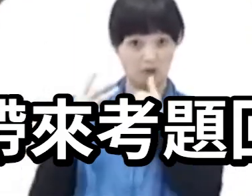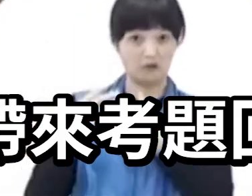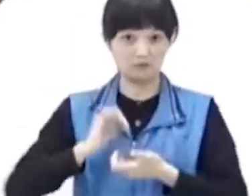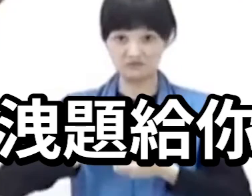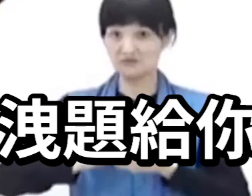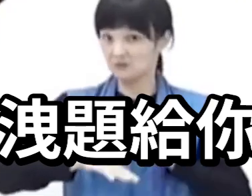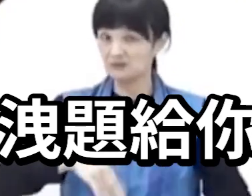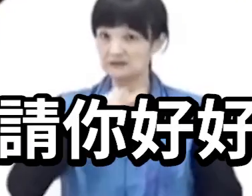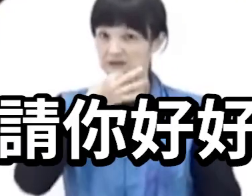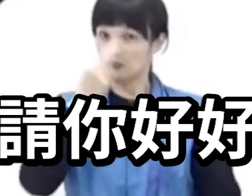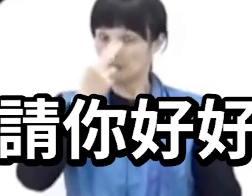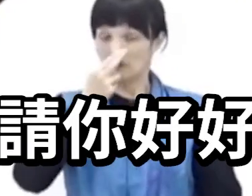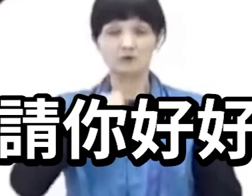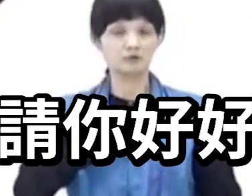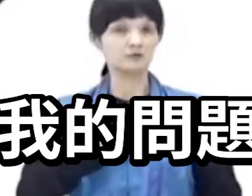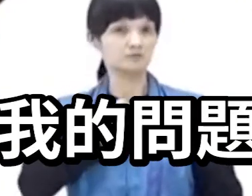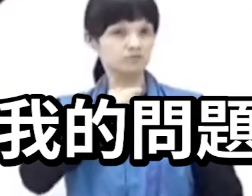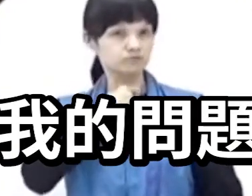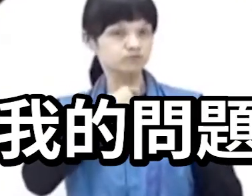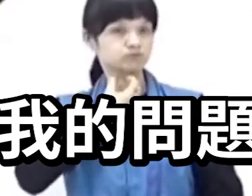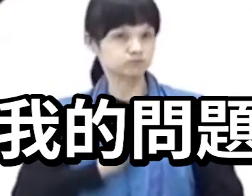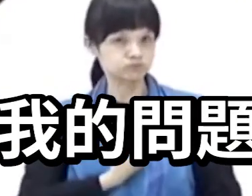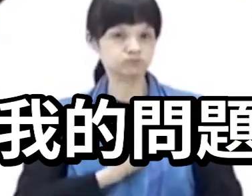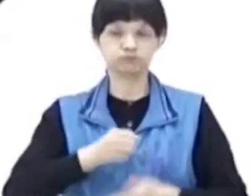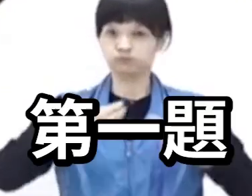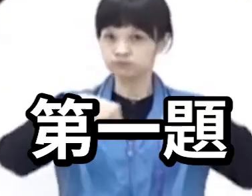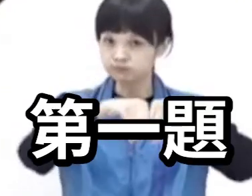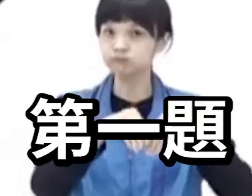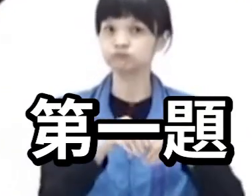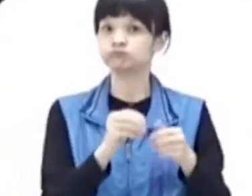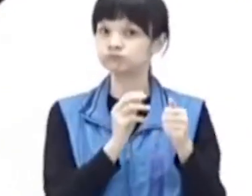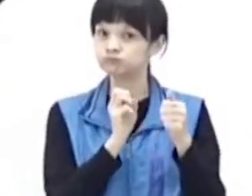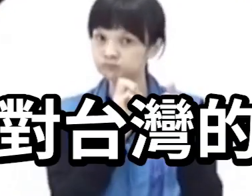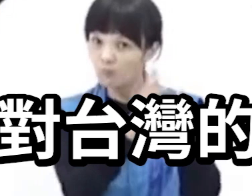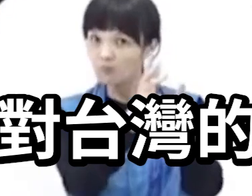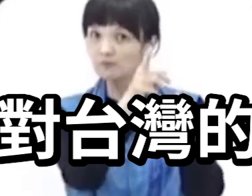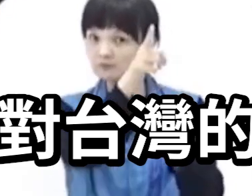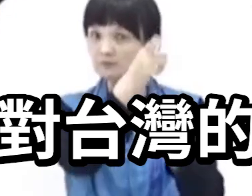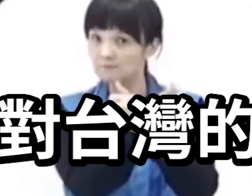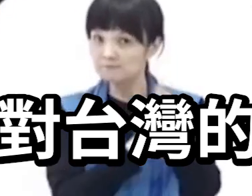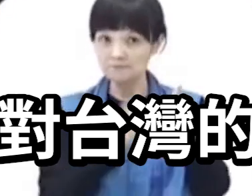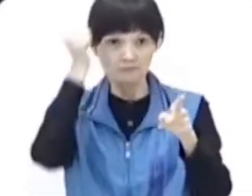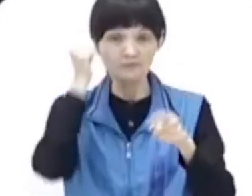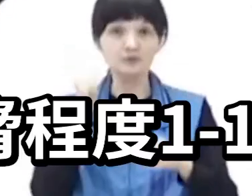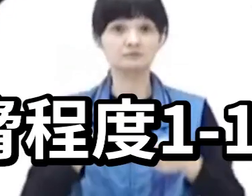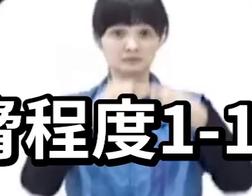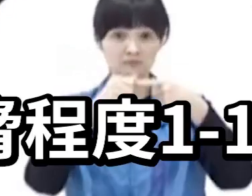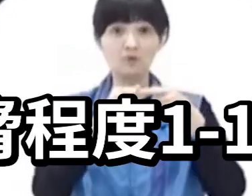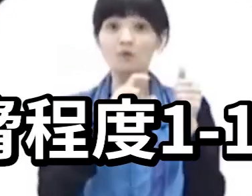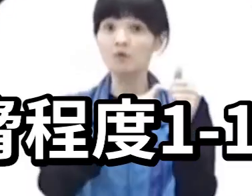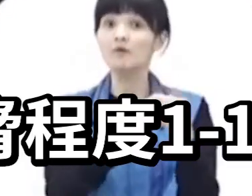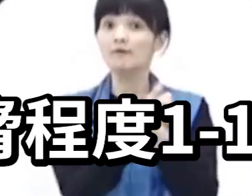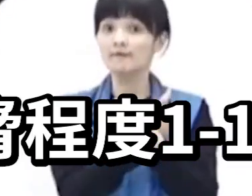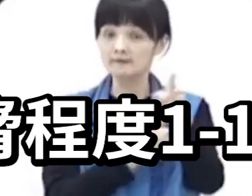来，泄题给你，市长，请你好好回答，针对我的问题回答。第一题，中国对台湾的威胁，威胁